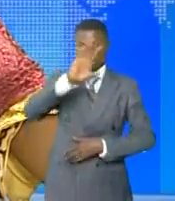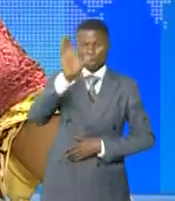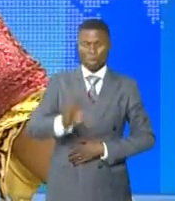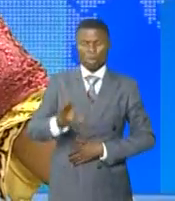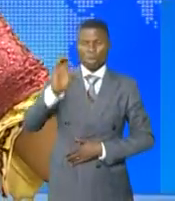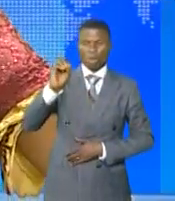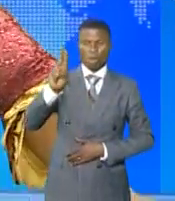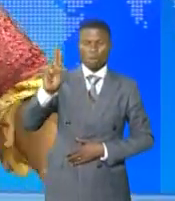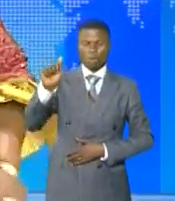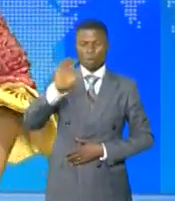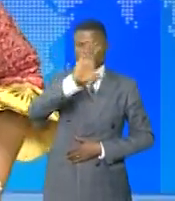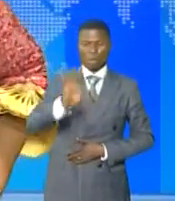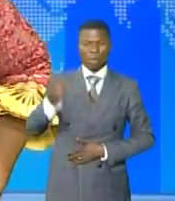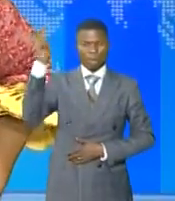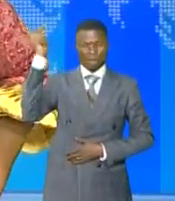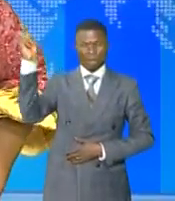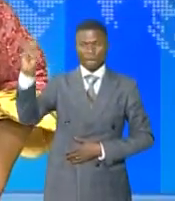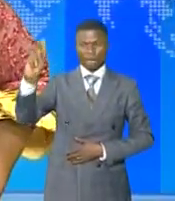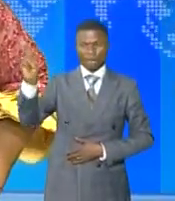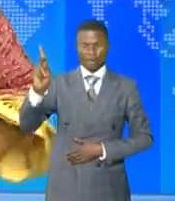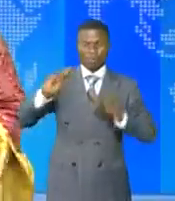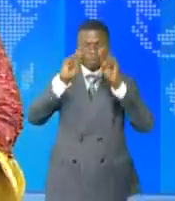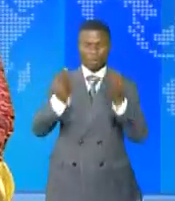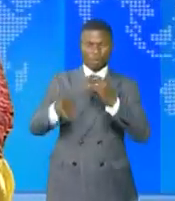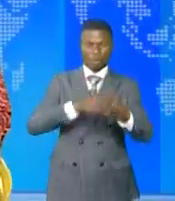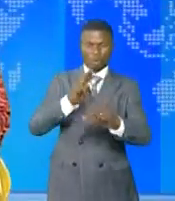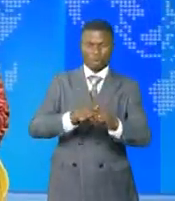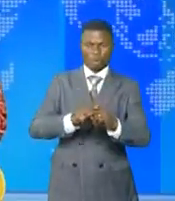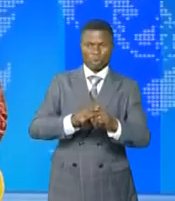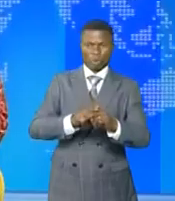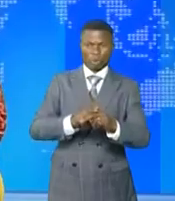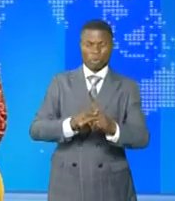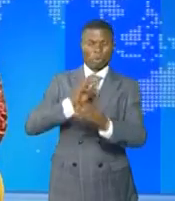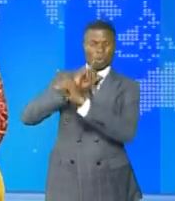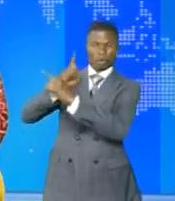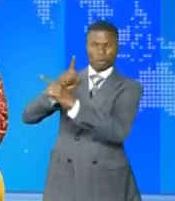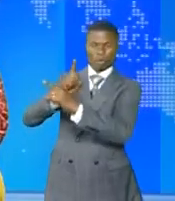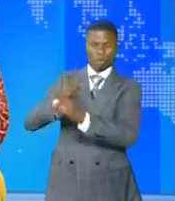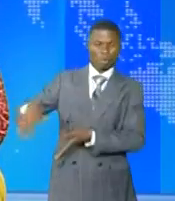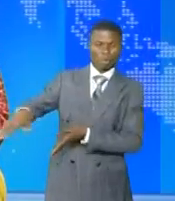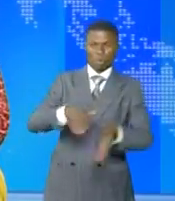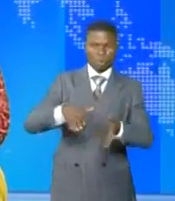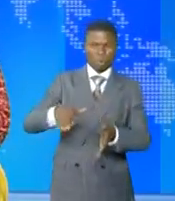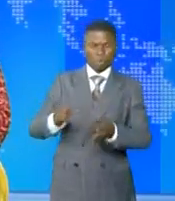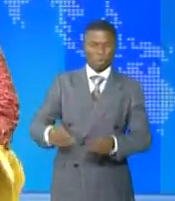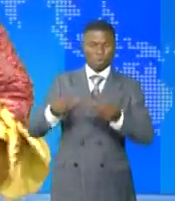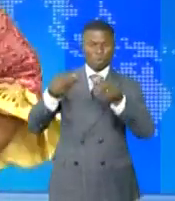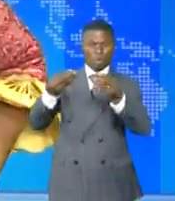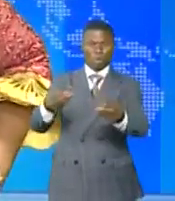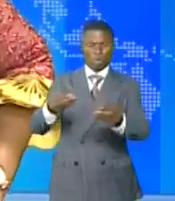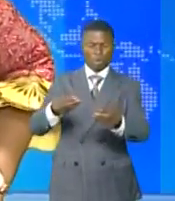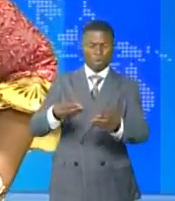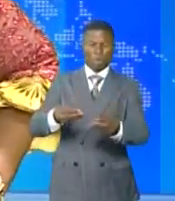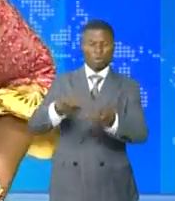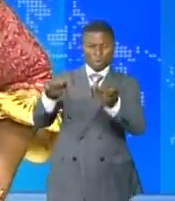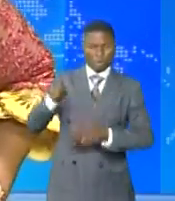dans la commune de Kintambo. La Commission nationale de la prévention routière vient de mettre sur ce coin